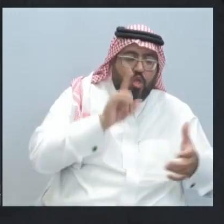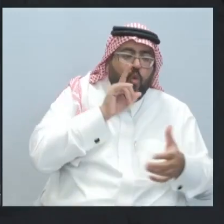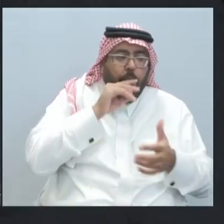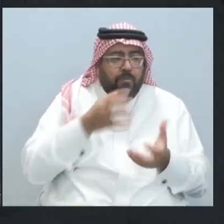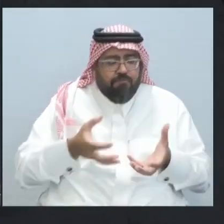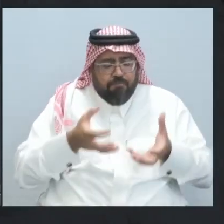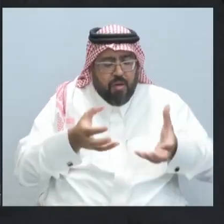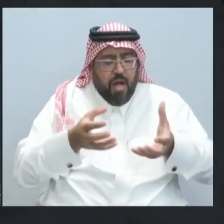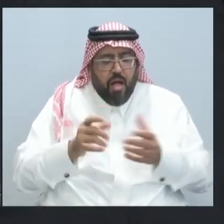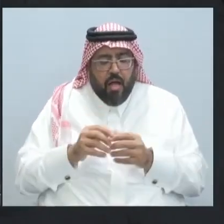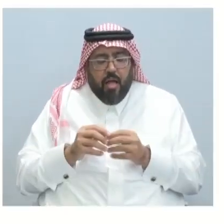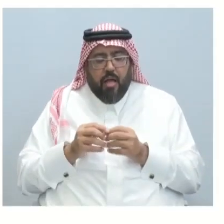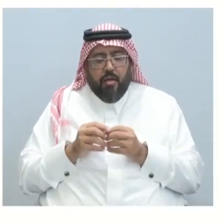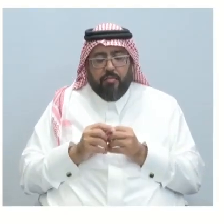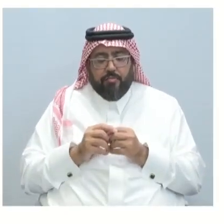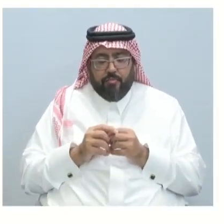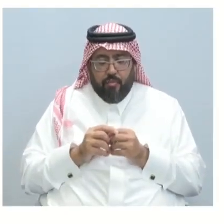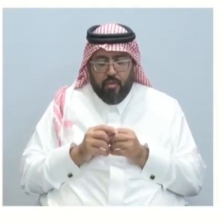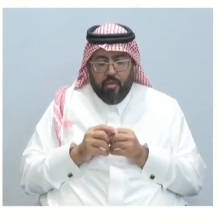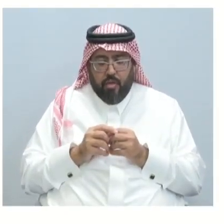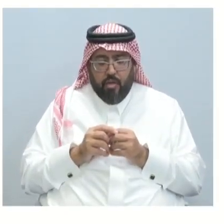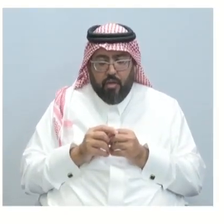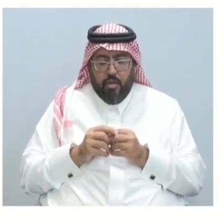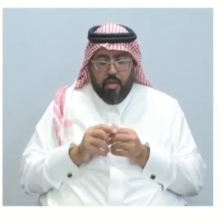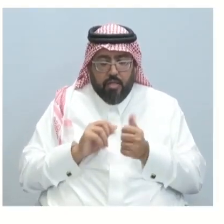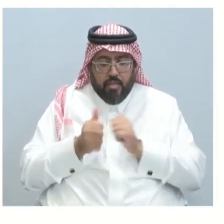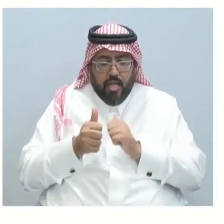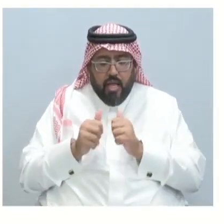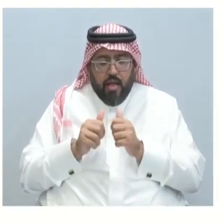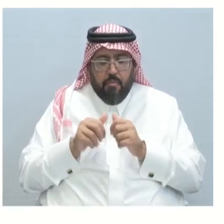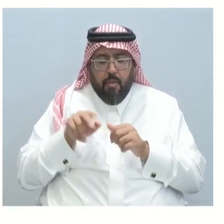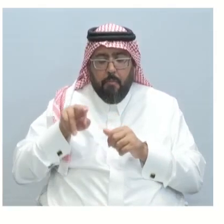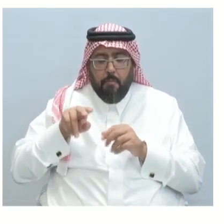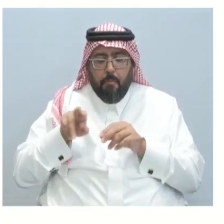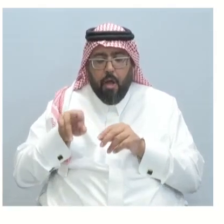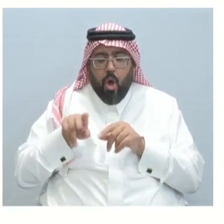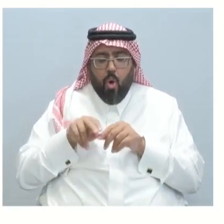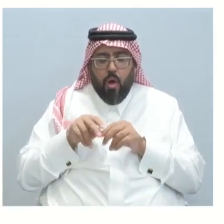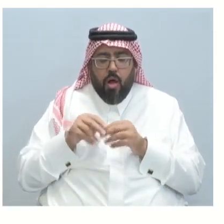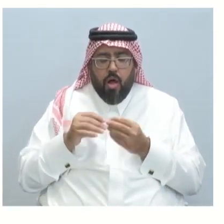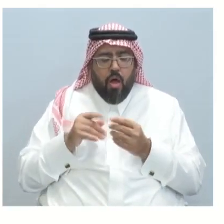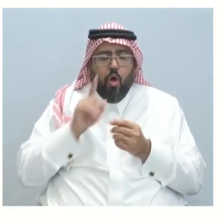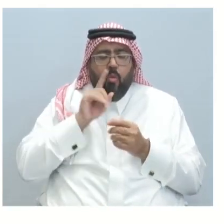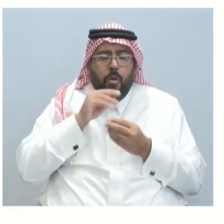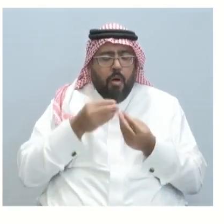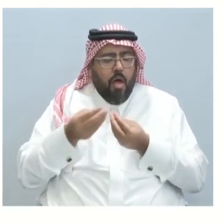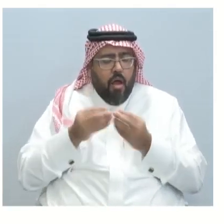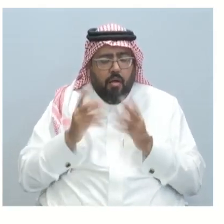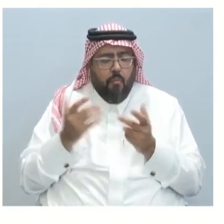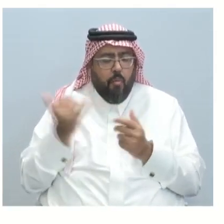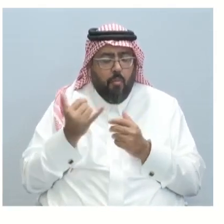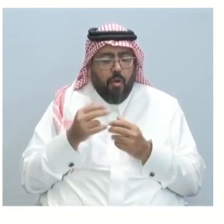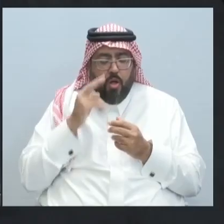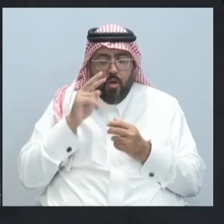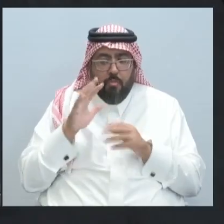وهذا من صور البر كذلك اتنا نافس مع اخوتي واخواتي في كسب رضا والدي تحرص